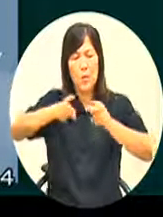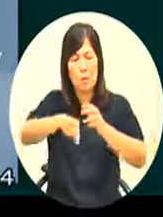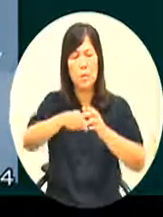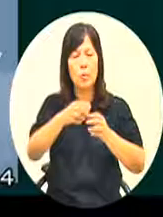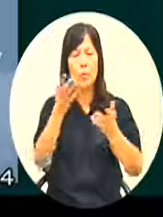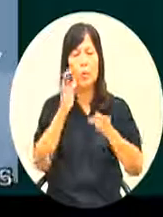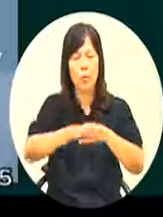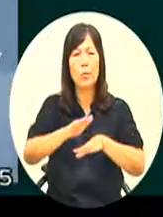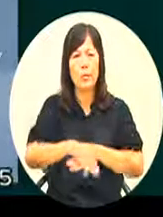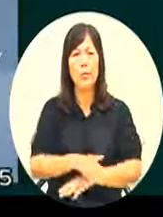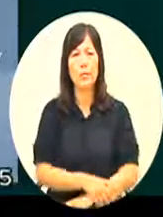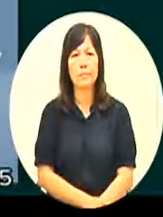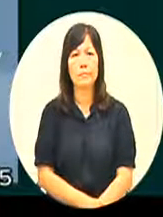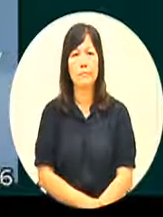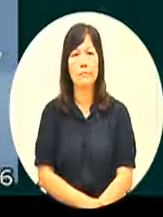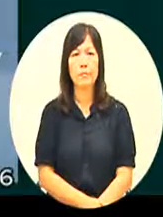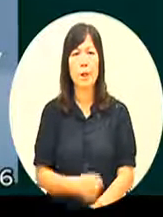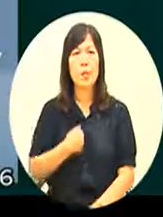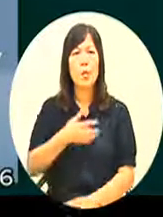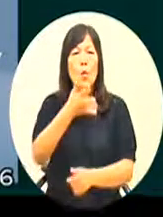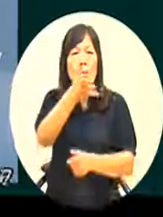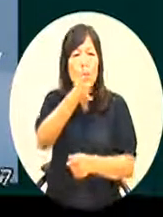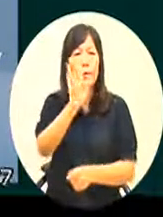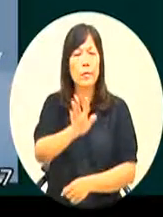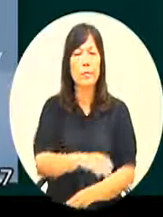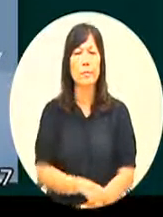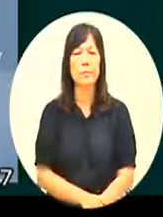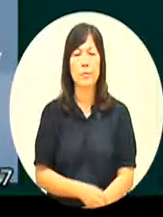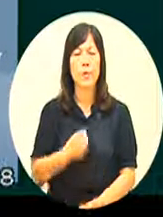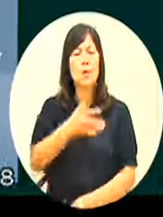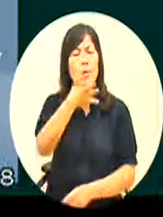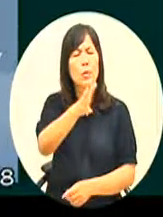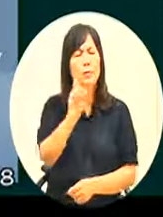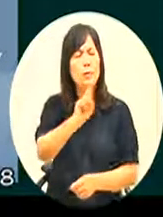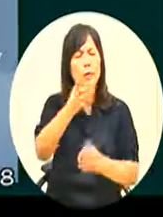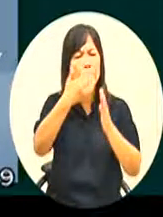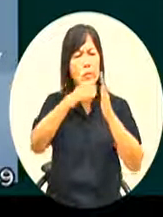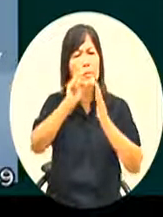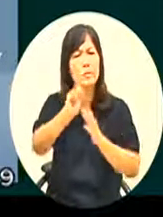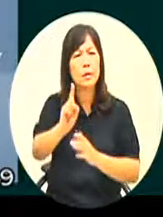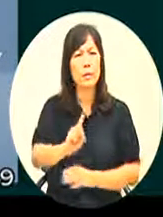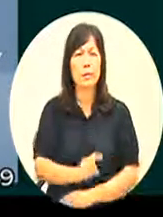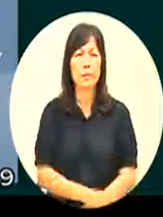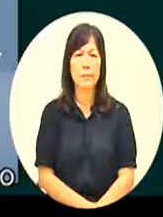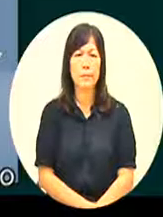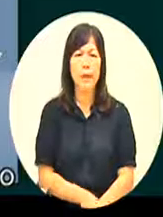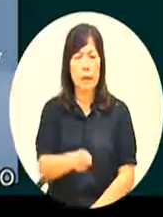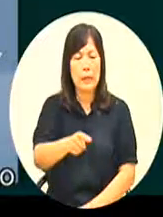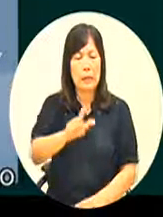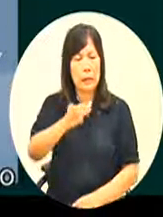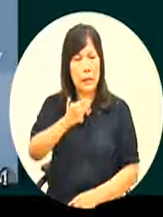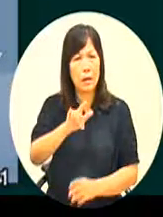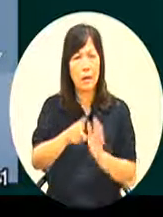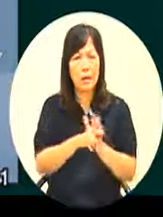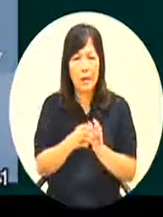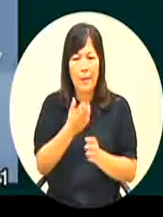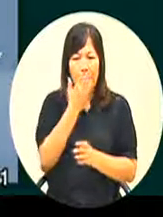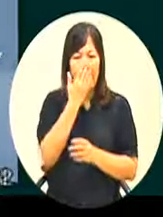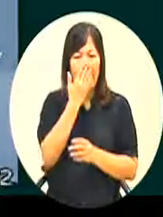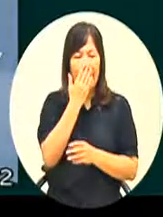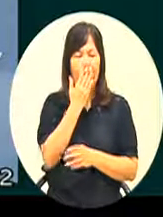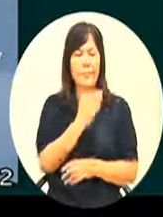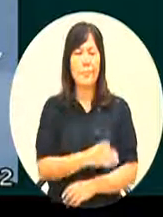关。那我有去追了，我问他们是到底是哪一所学校。真的老师哈也不好意思